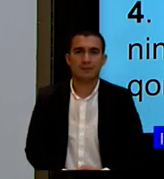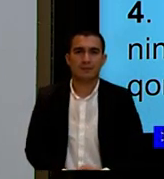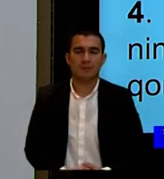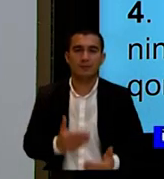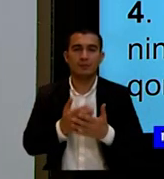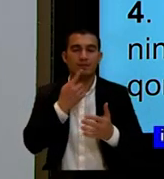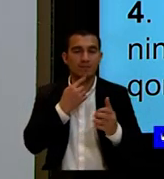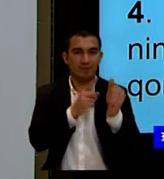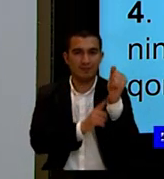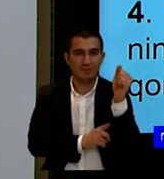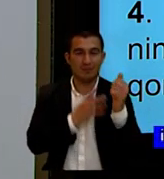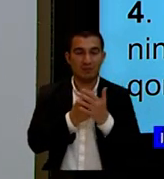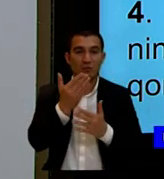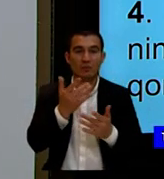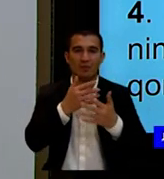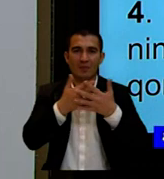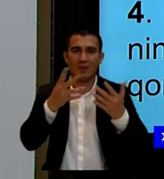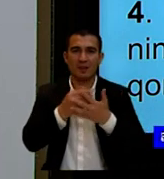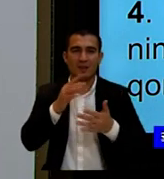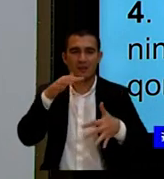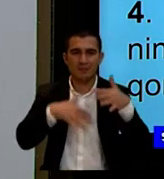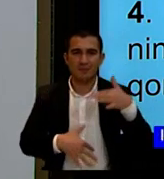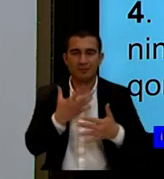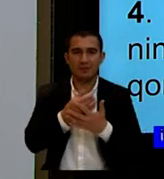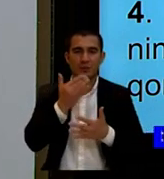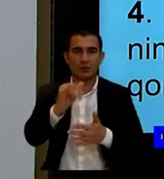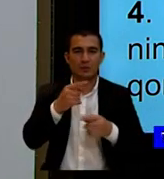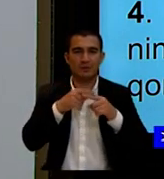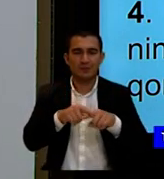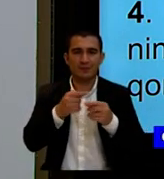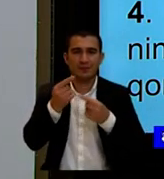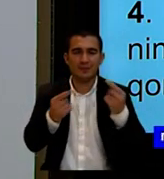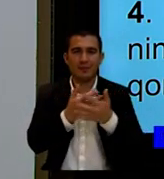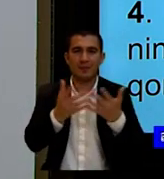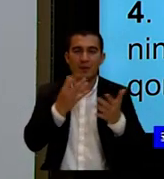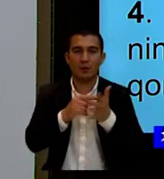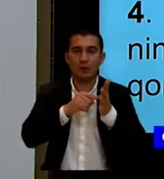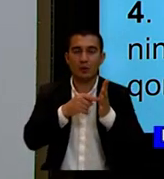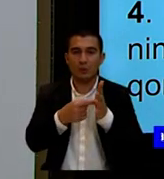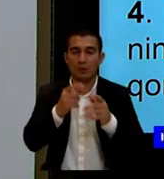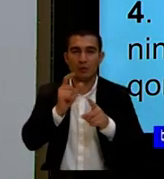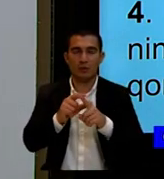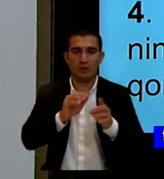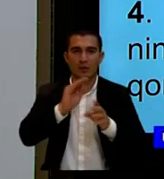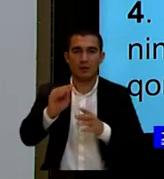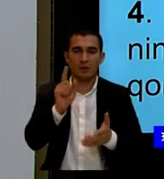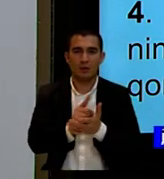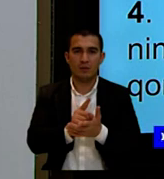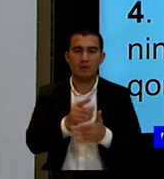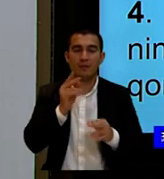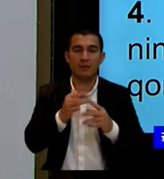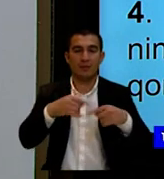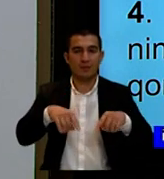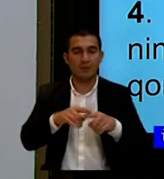Qon aylanish sistemasi dastlab nuqtalar o'rniga so'zni qo'ying da hosil bo'lgan.